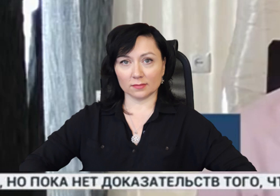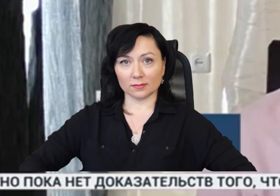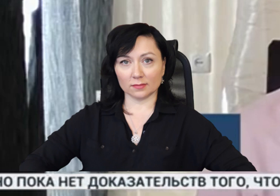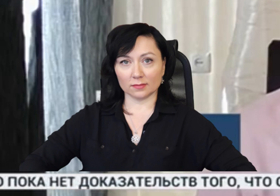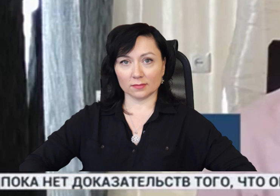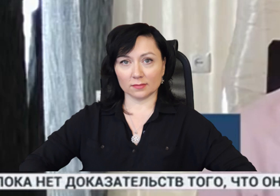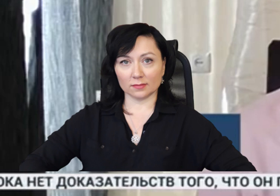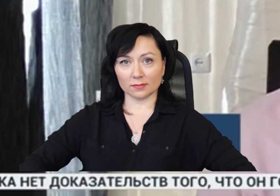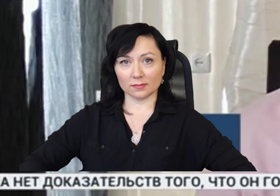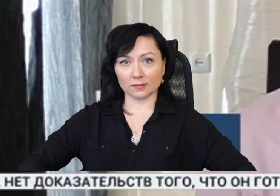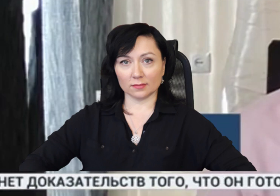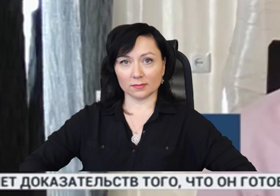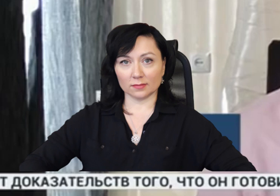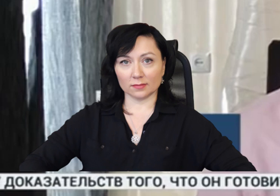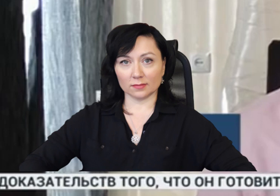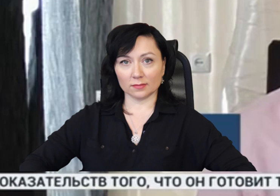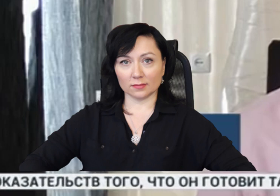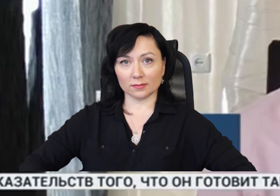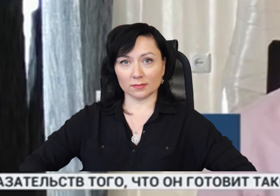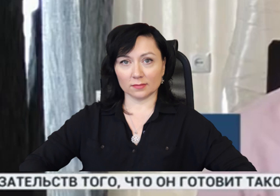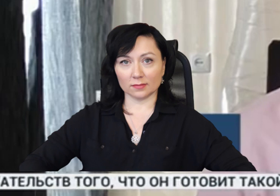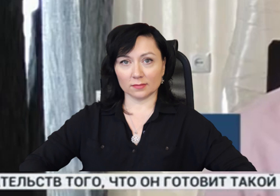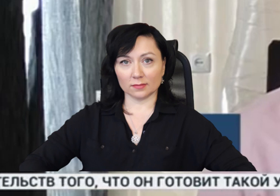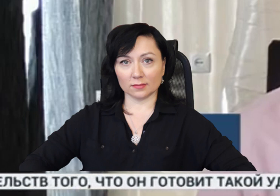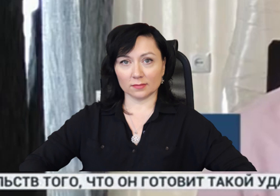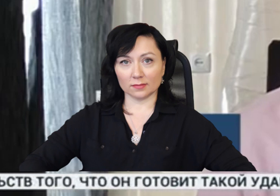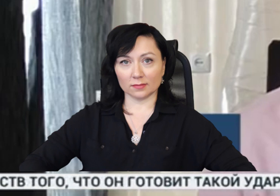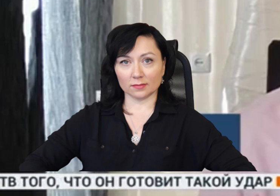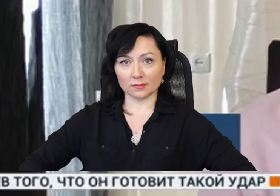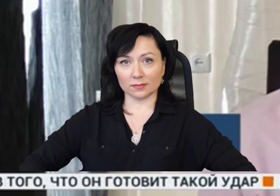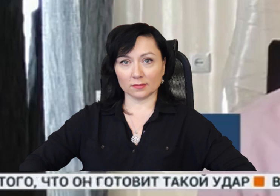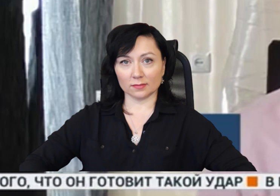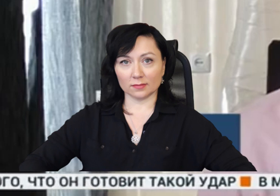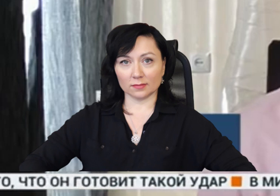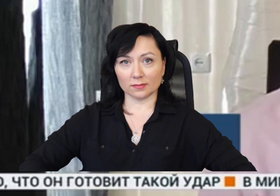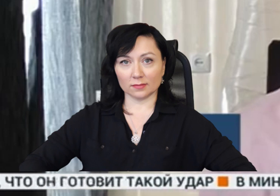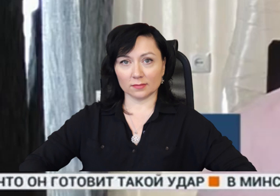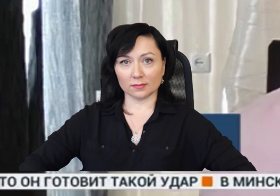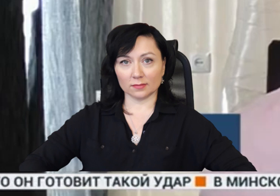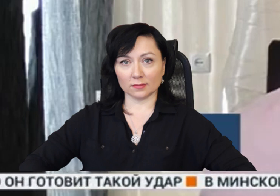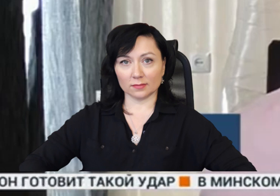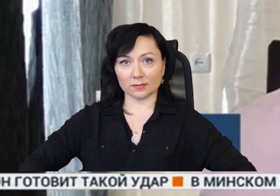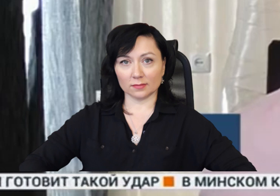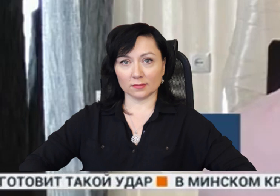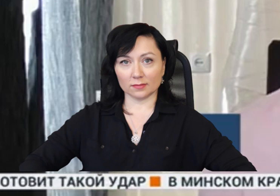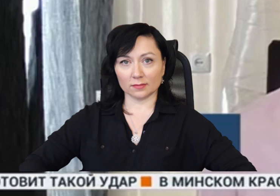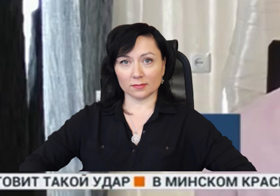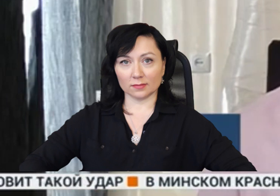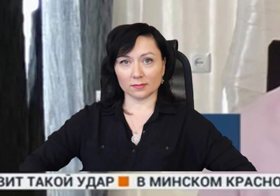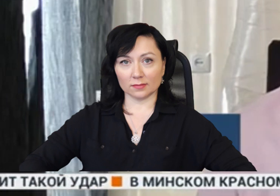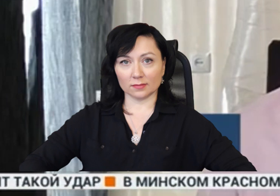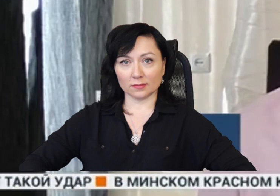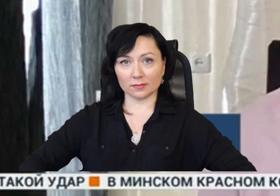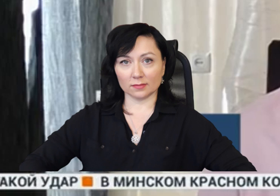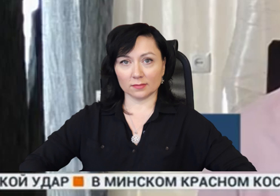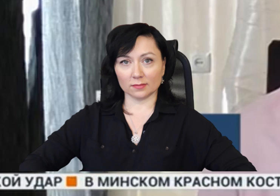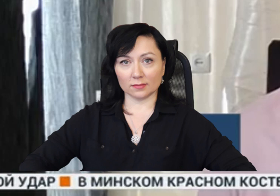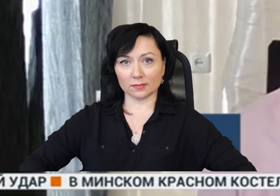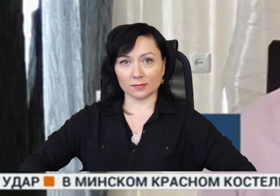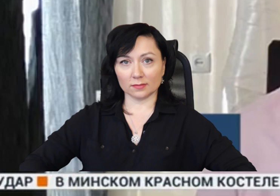то нет объективных причин например реально полученной повестки доверяйте только проверенной информации